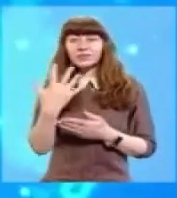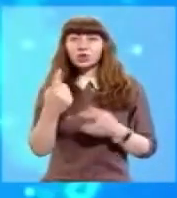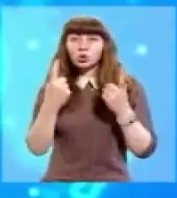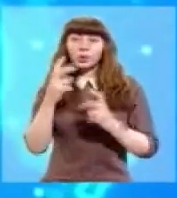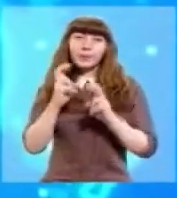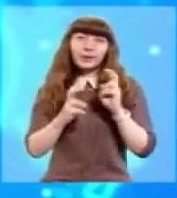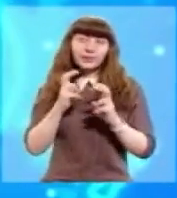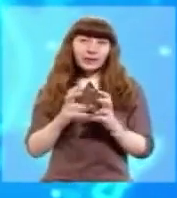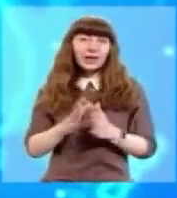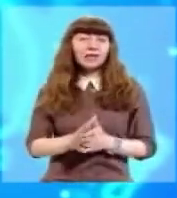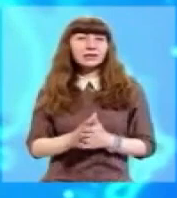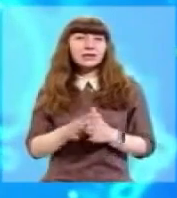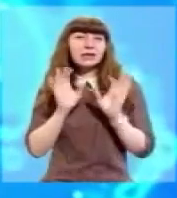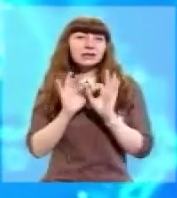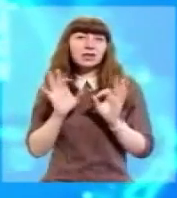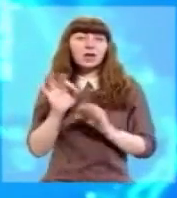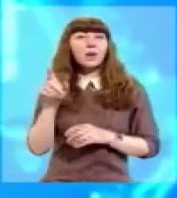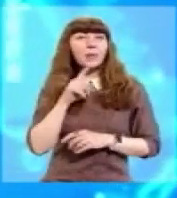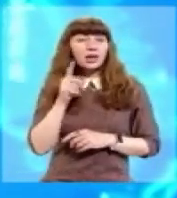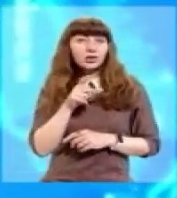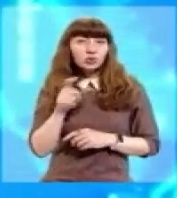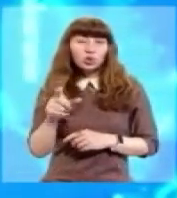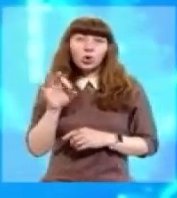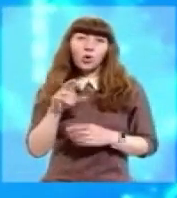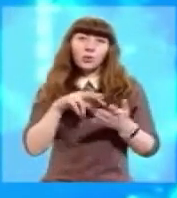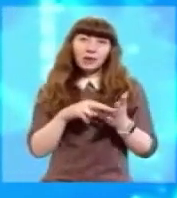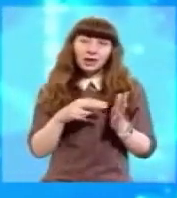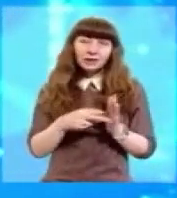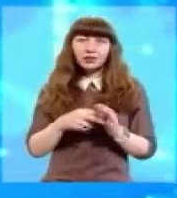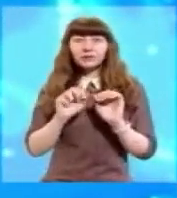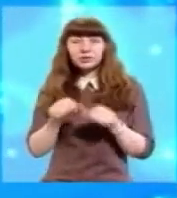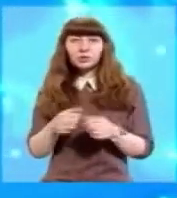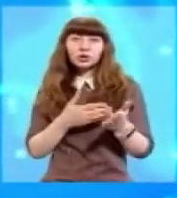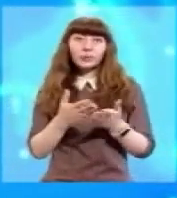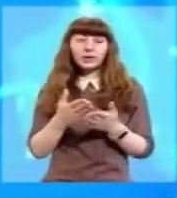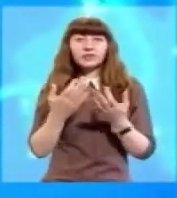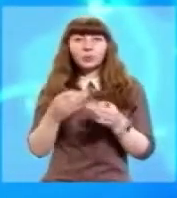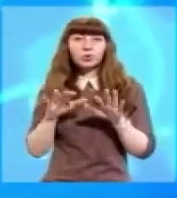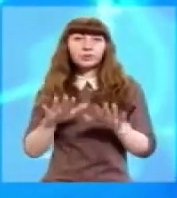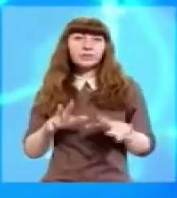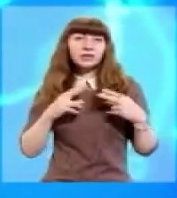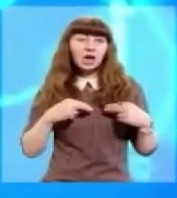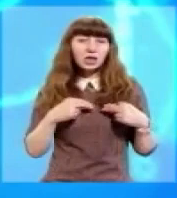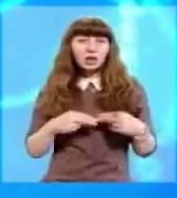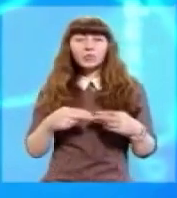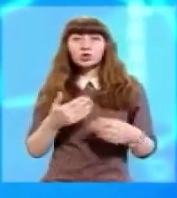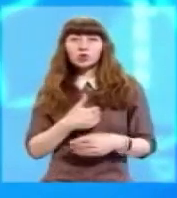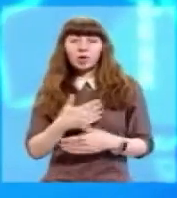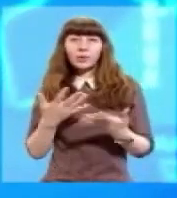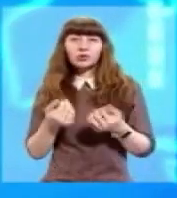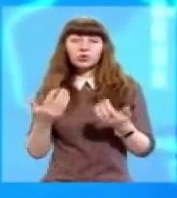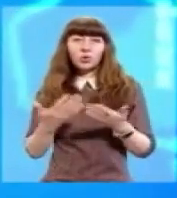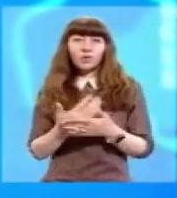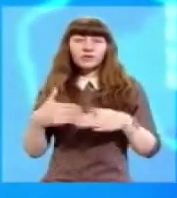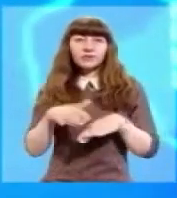организаций и предприятий региона рассказали молодым специалистам о перспективных направлениях и свободных вакансиях. Желающих освоить новые